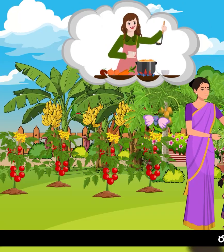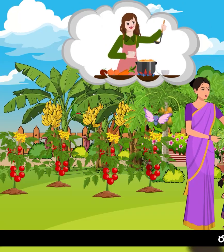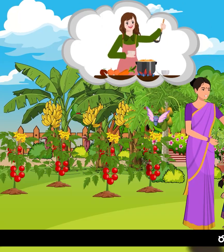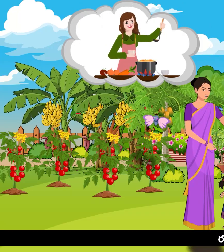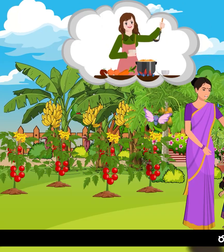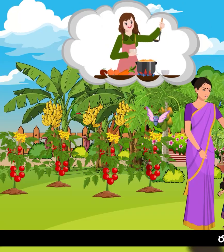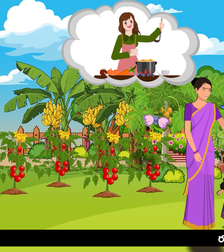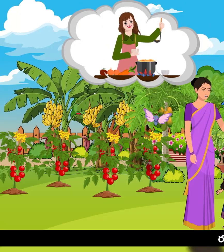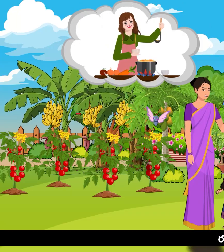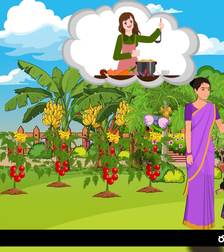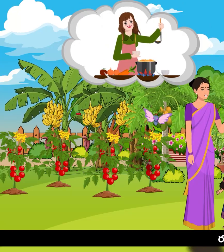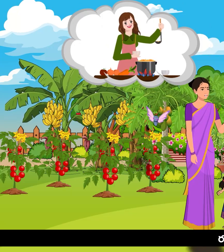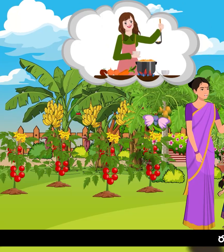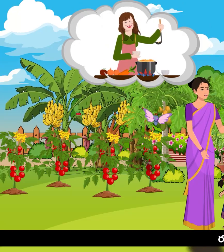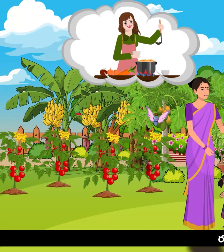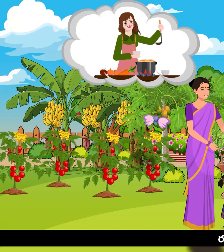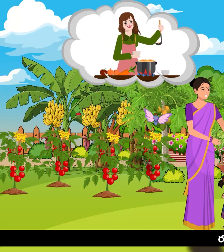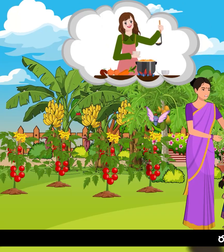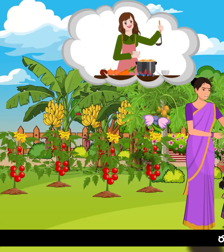రండి, చెప్పండి.